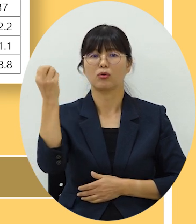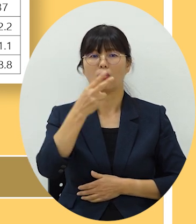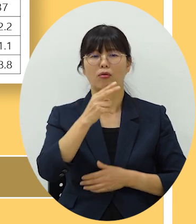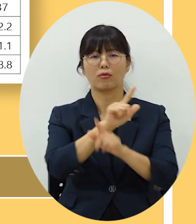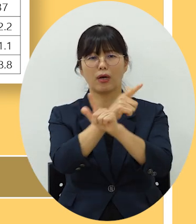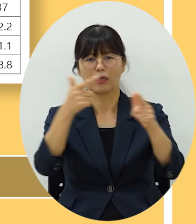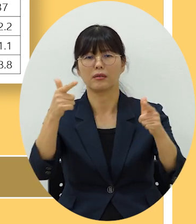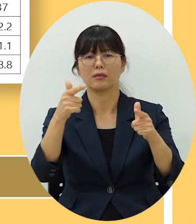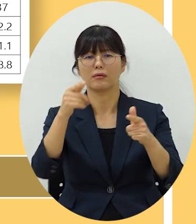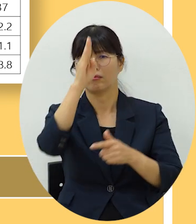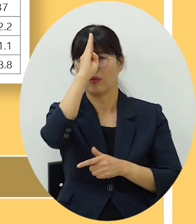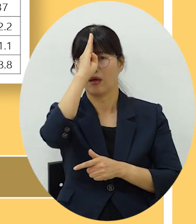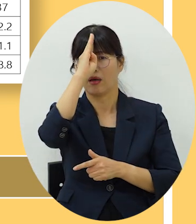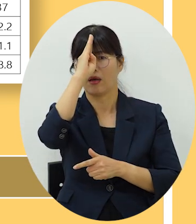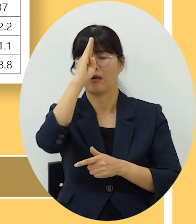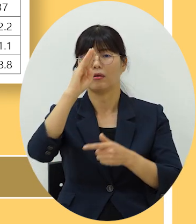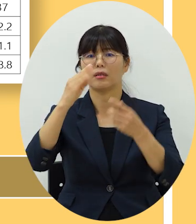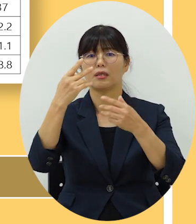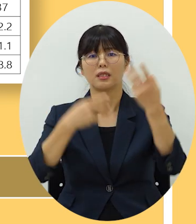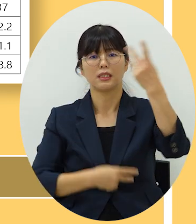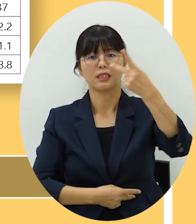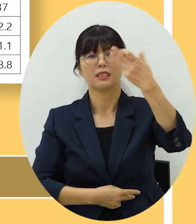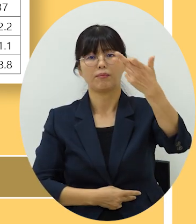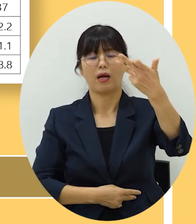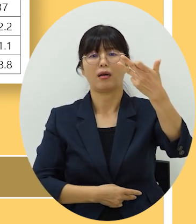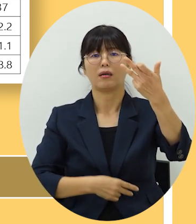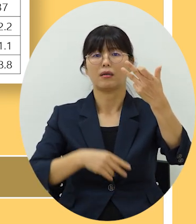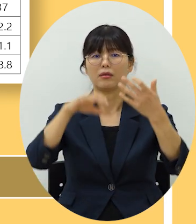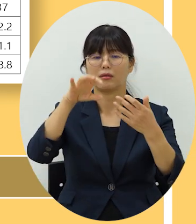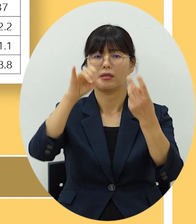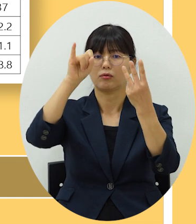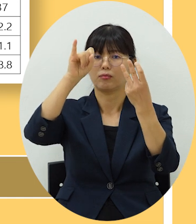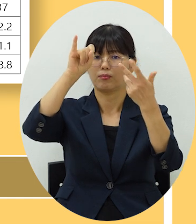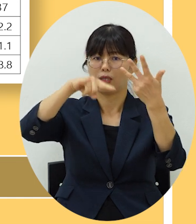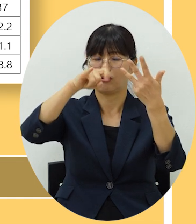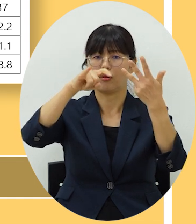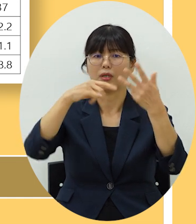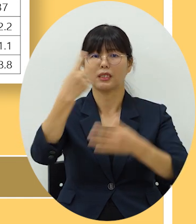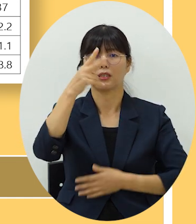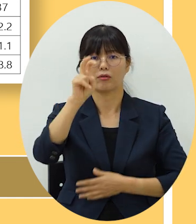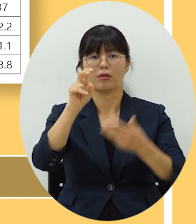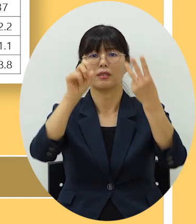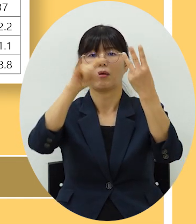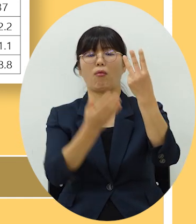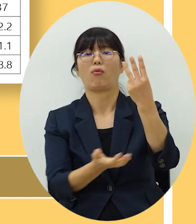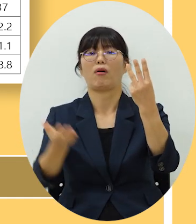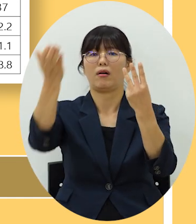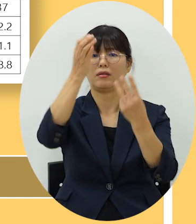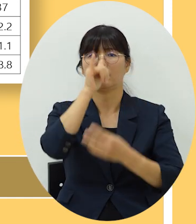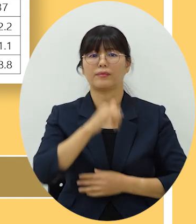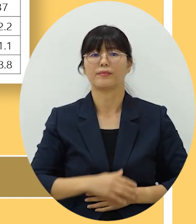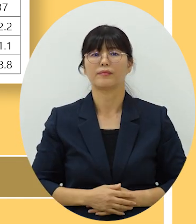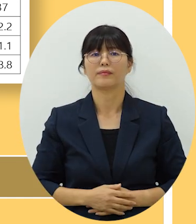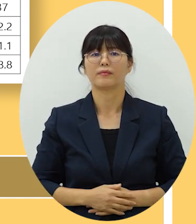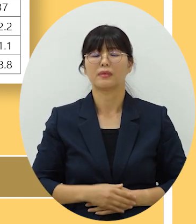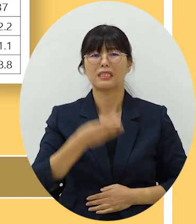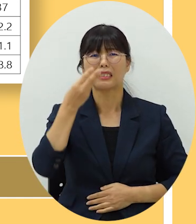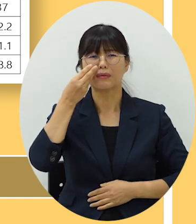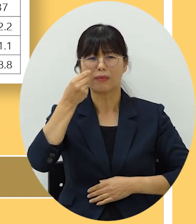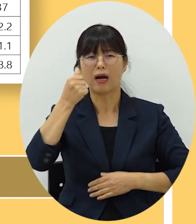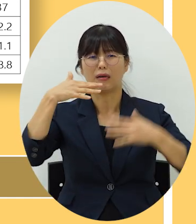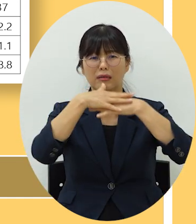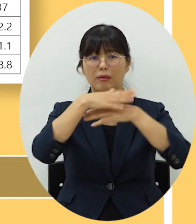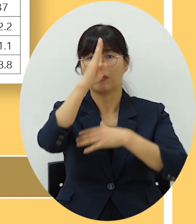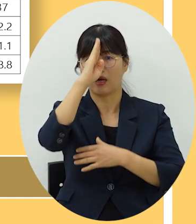기타 지질증 동반 질환 순위가 2018년 8위에서 2020년 3위로 급속하게 상승했습니다. 이상